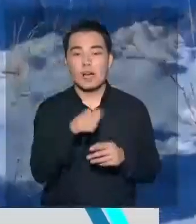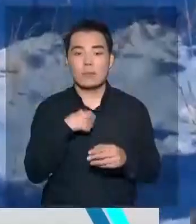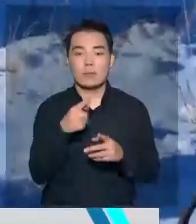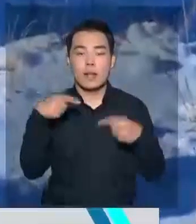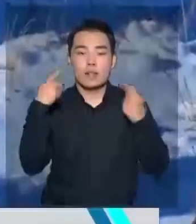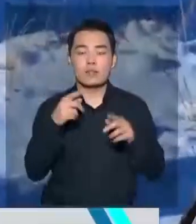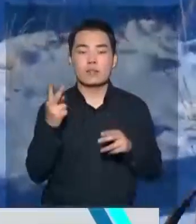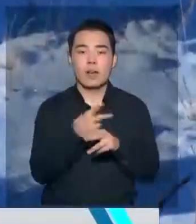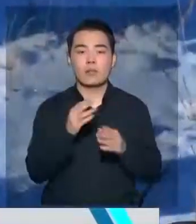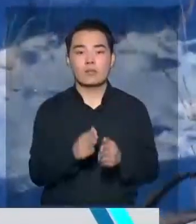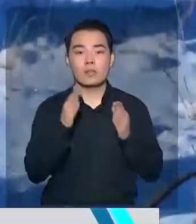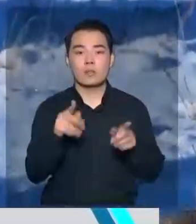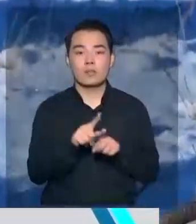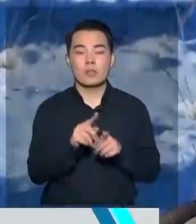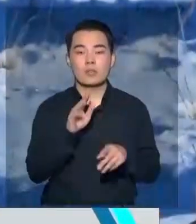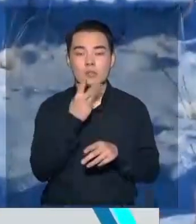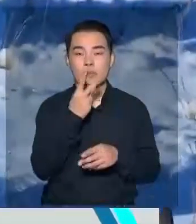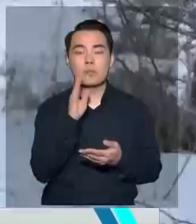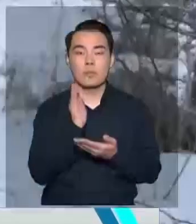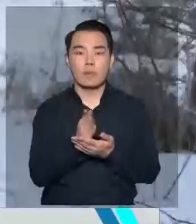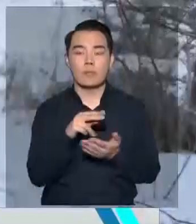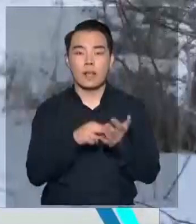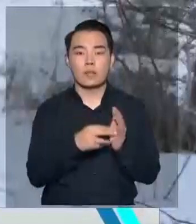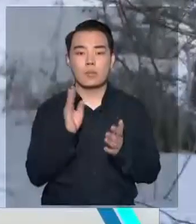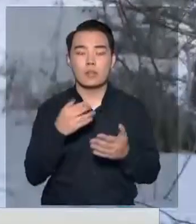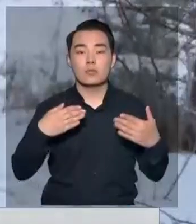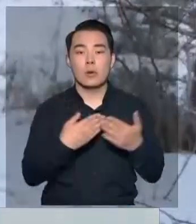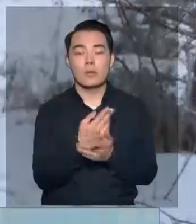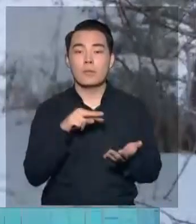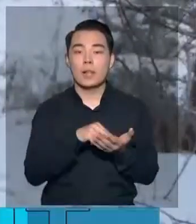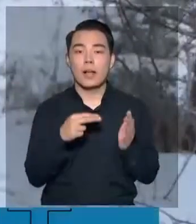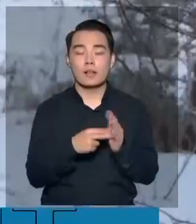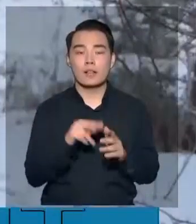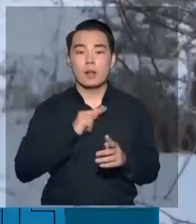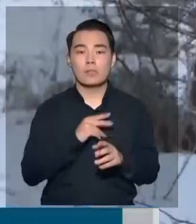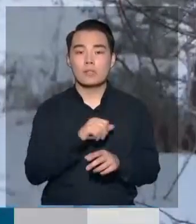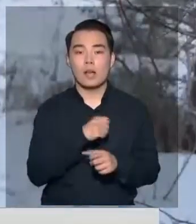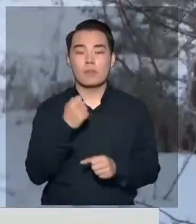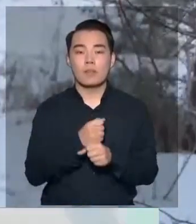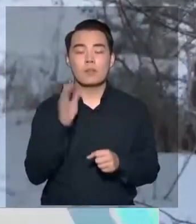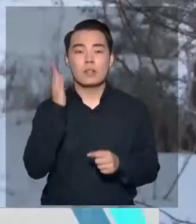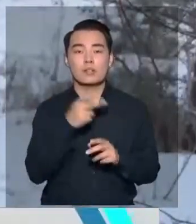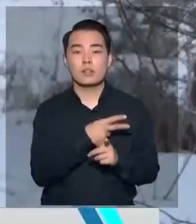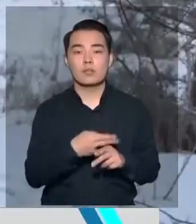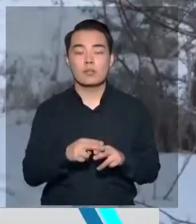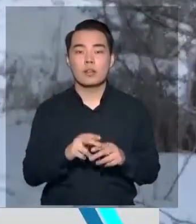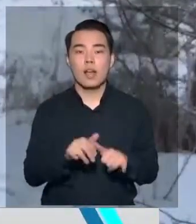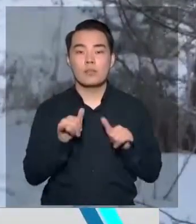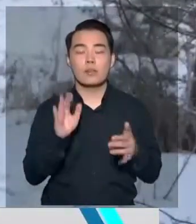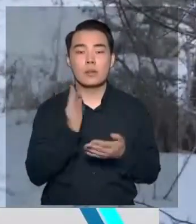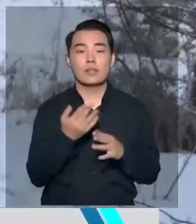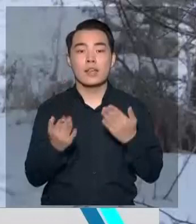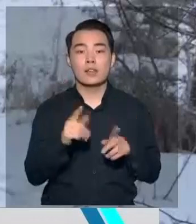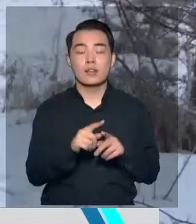басын 2 есеге көбейтуді көздеп отыр. Жаңа жоба ауыл шаруашылығына серпін беретіні сөзсіз, сәтті іске